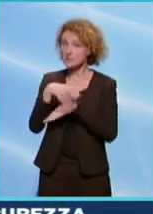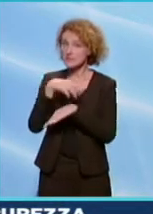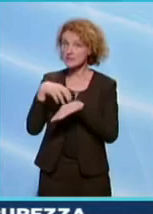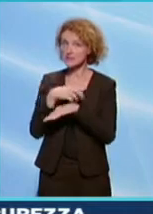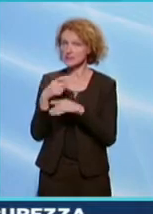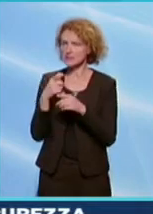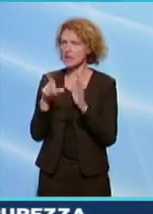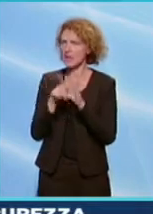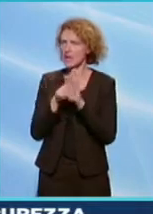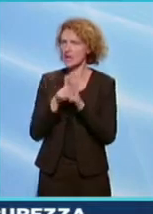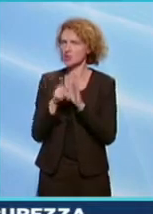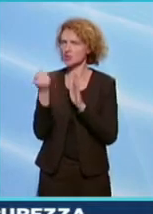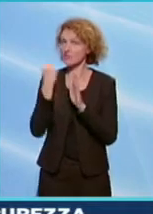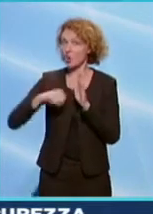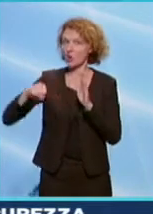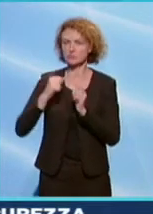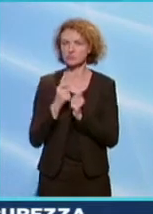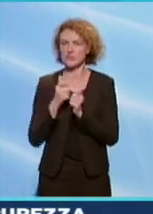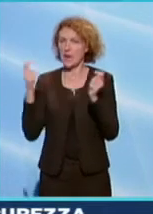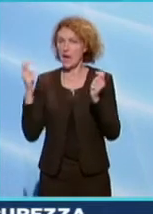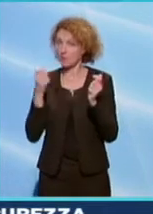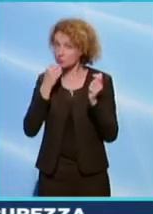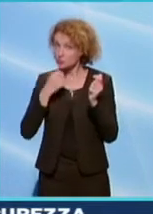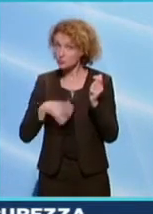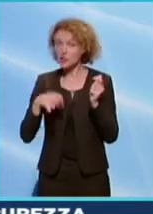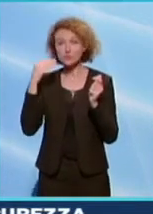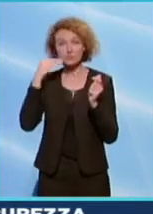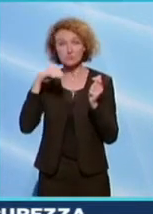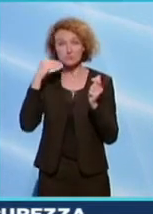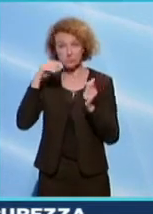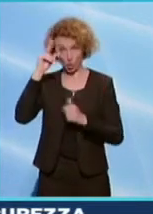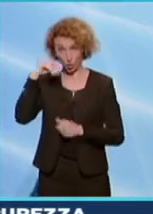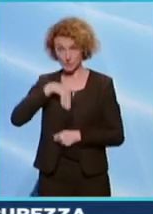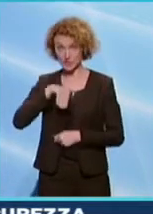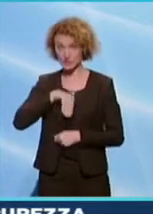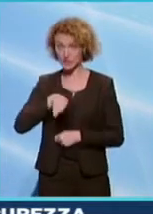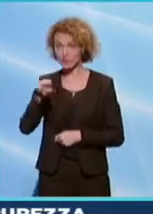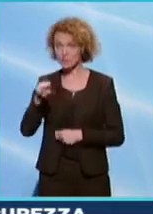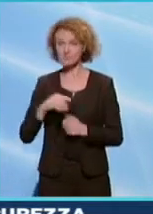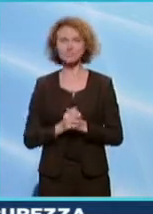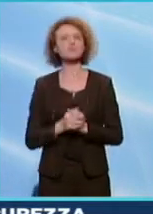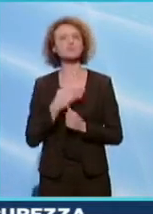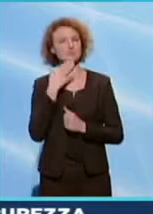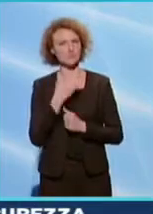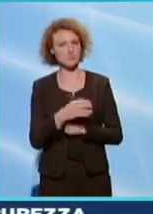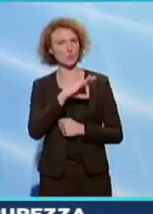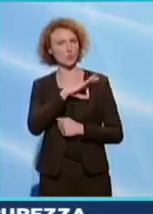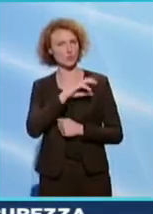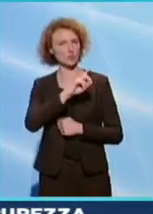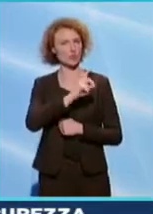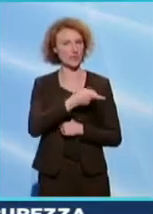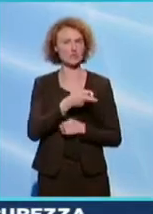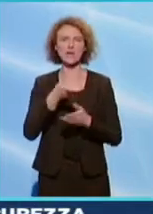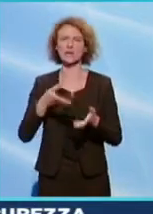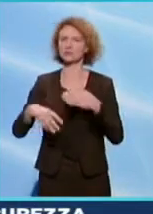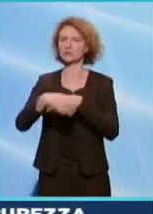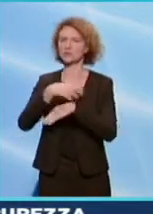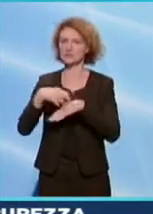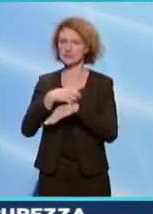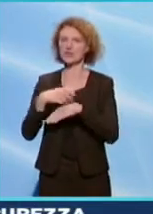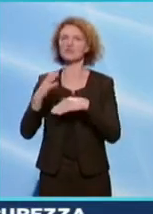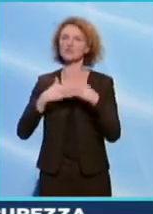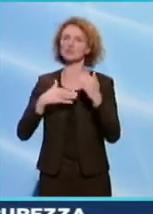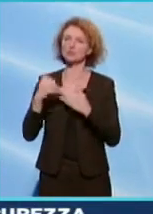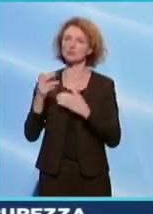di legge che è avvenuto nel porto di genova grazie del debutto gariglio da ministro delle infrastrutture dei trasporti paolo de micheli ha